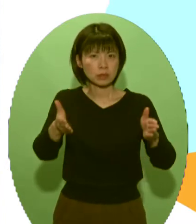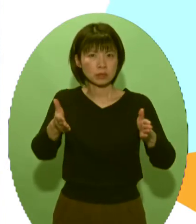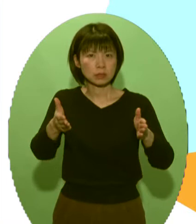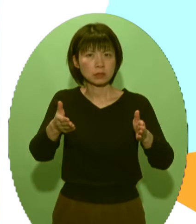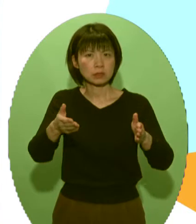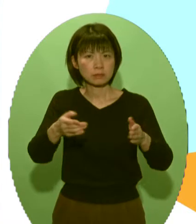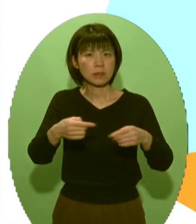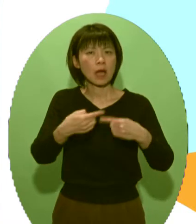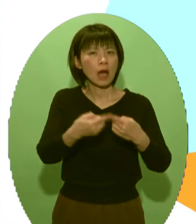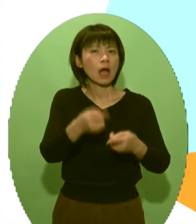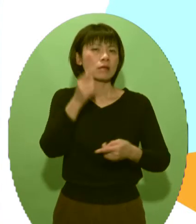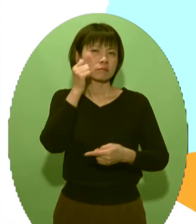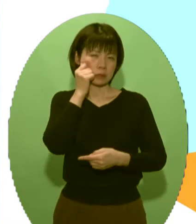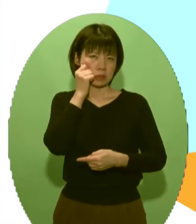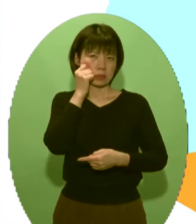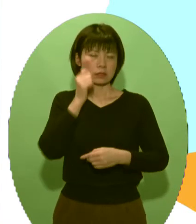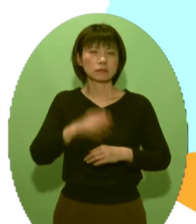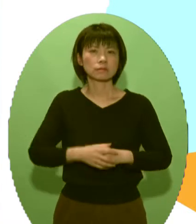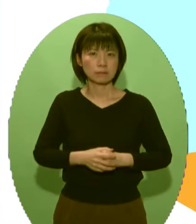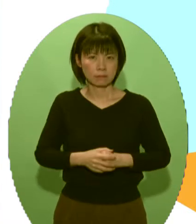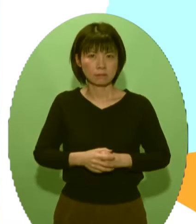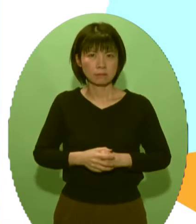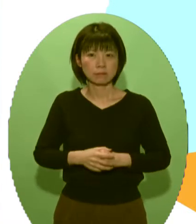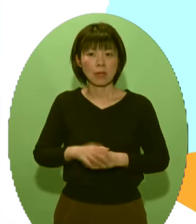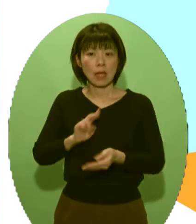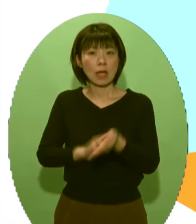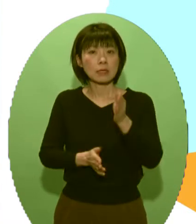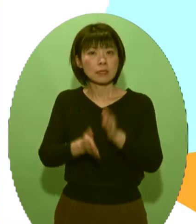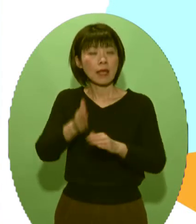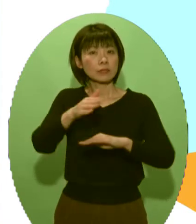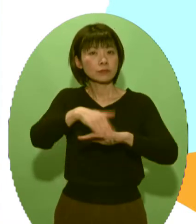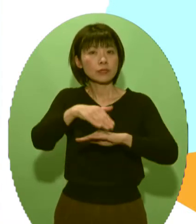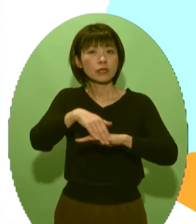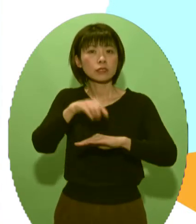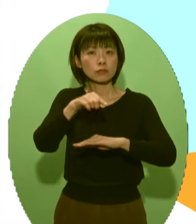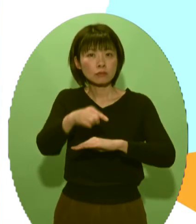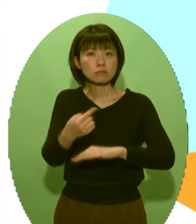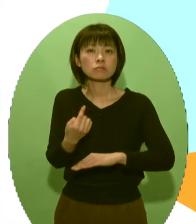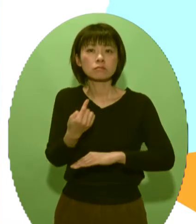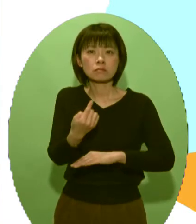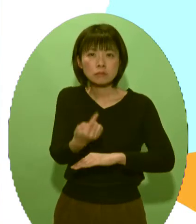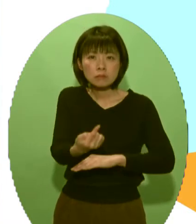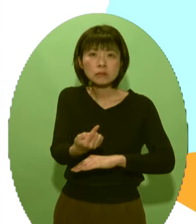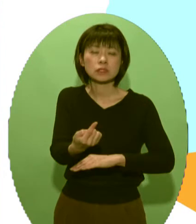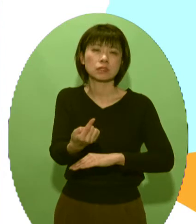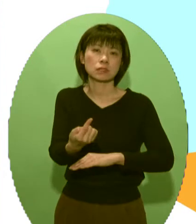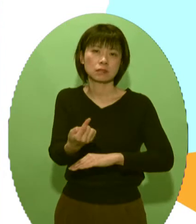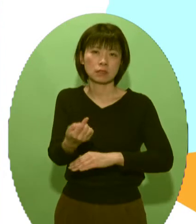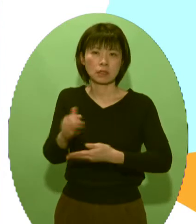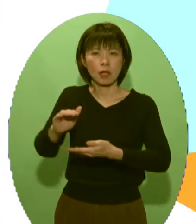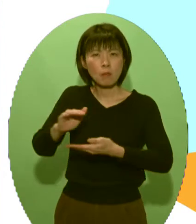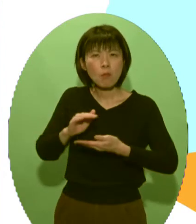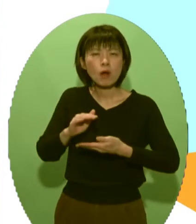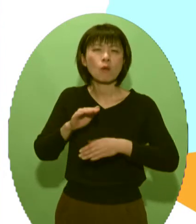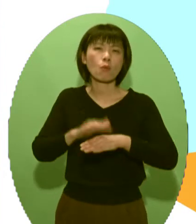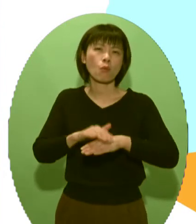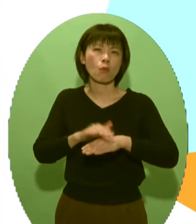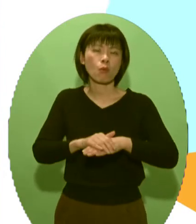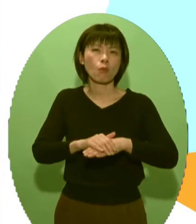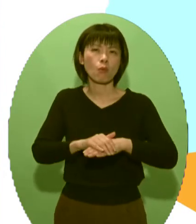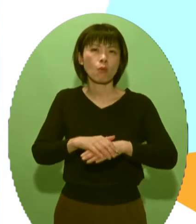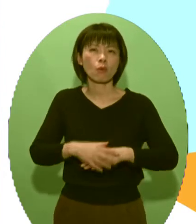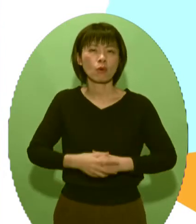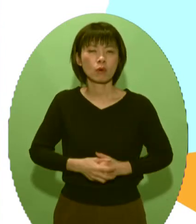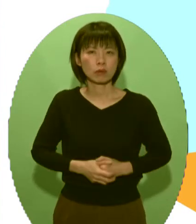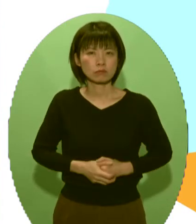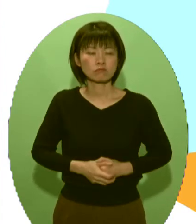病室まで入っていただけなくて、ナースステーションまでしか来てもらえないので、必要なものがあってもナースステーションでしか受け取